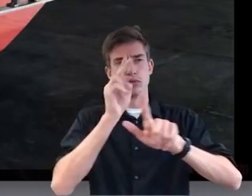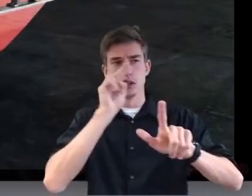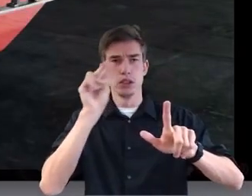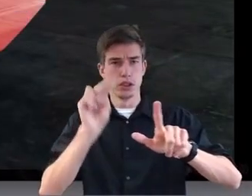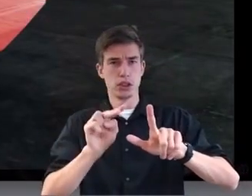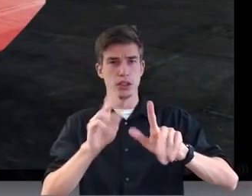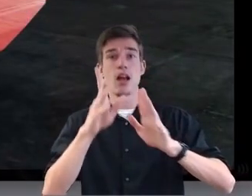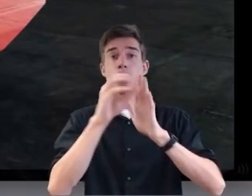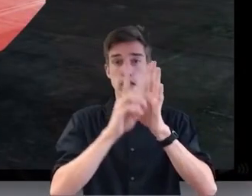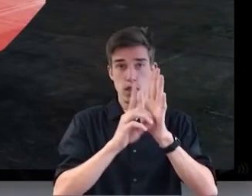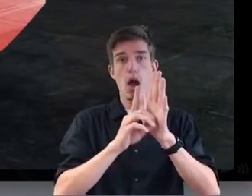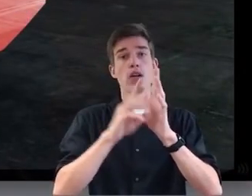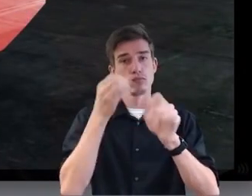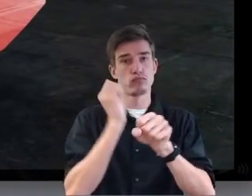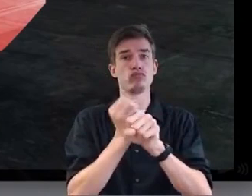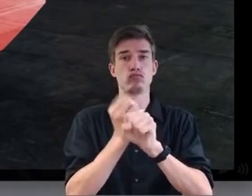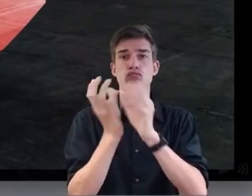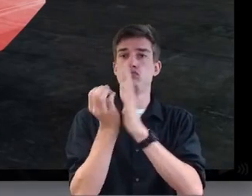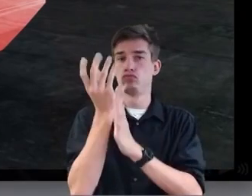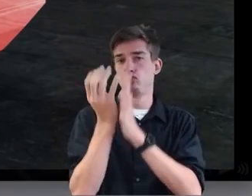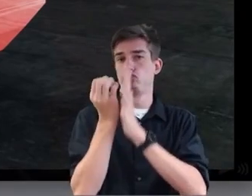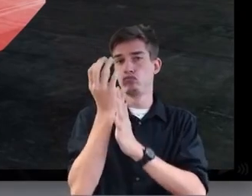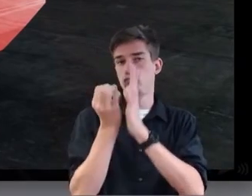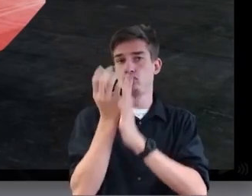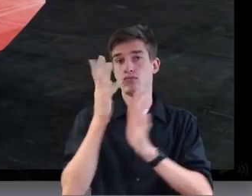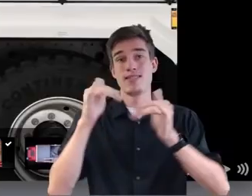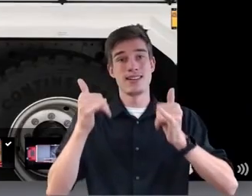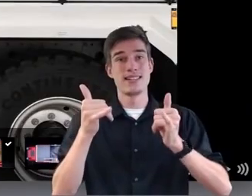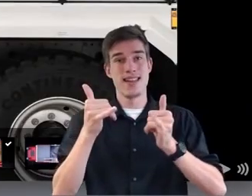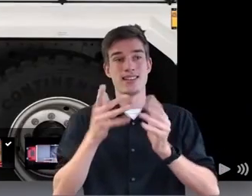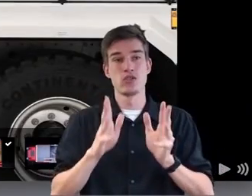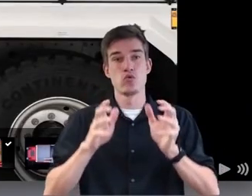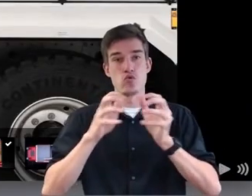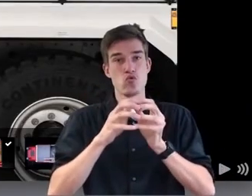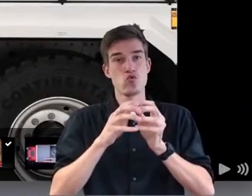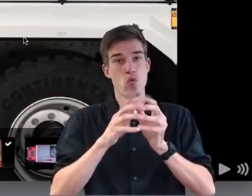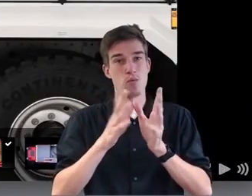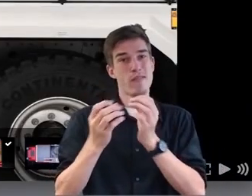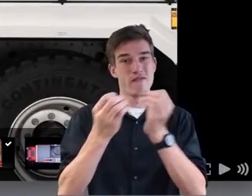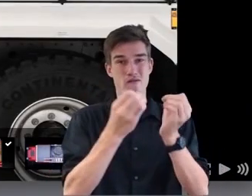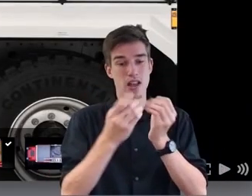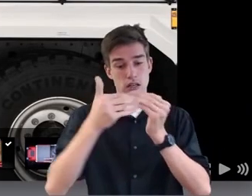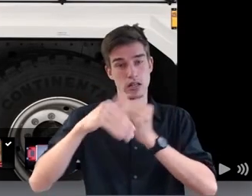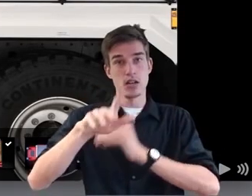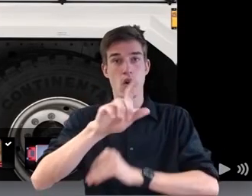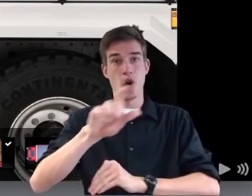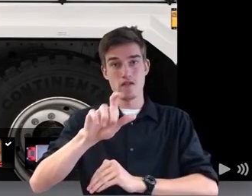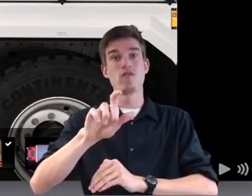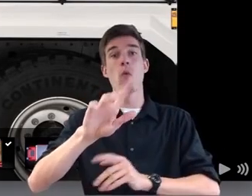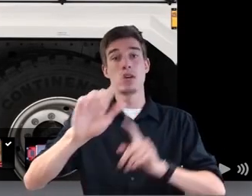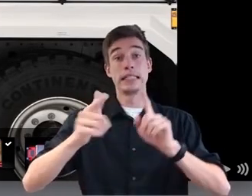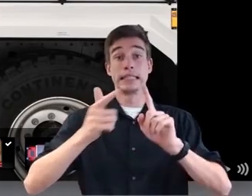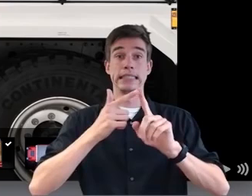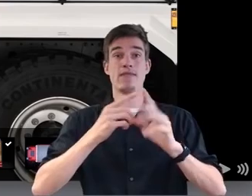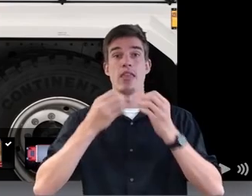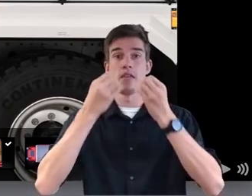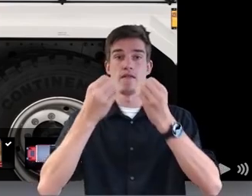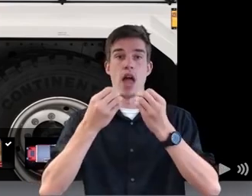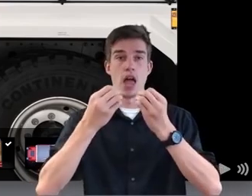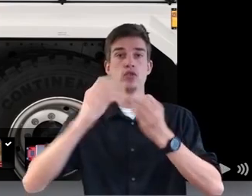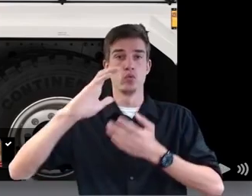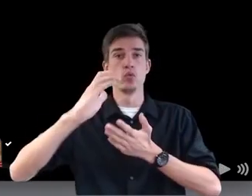Die Daten sind alle erhoben. Wir haben jetzt neben dem Löschgruppenfahrzeug auch in den nächsten Wochen ein zweites, weiteres Fahrzeug bei